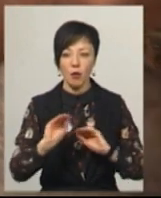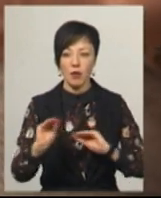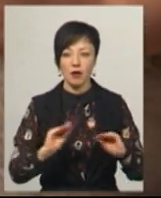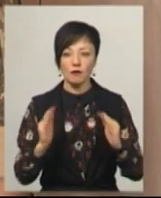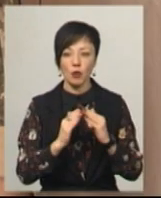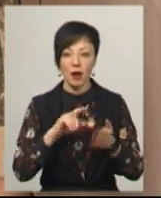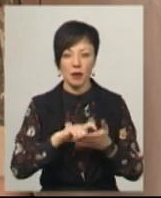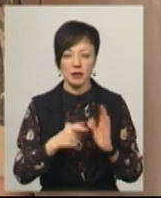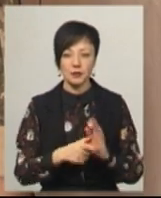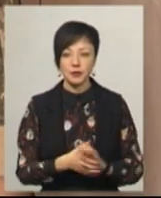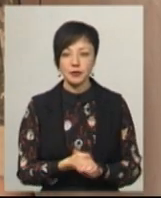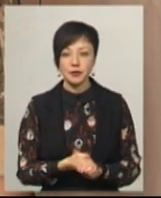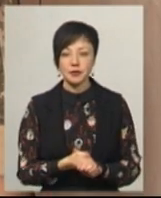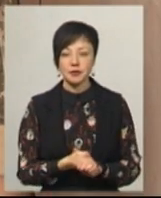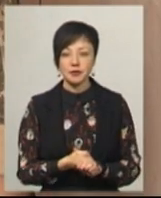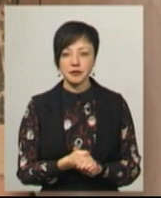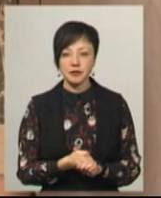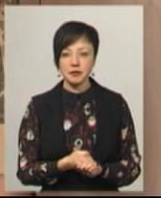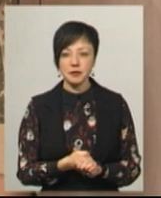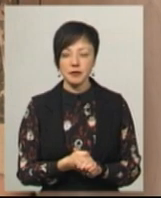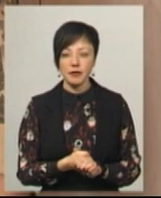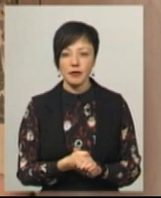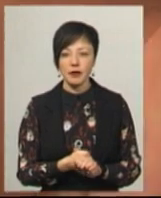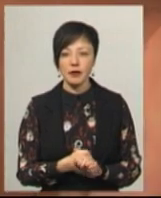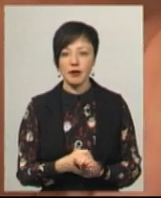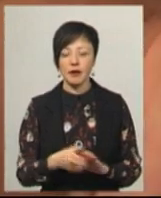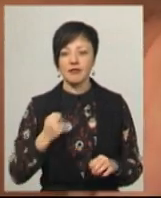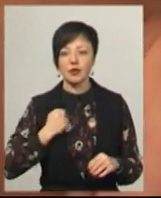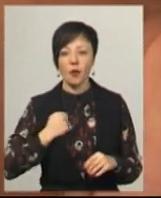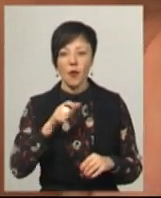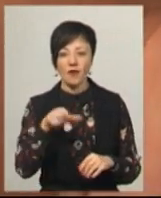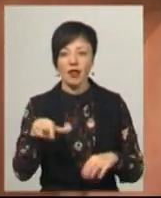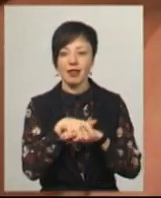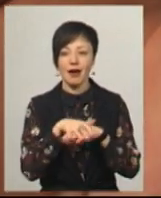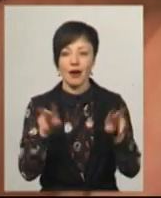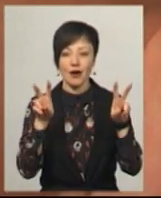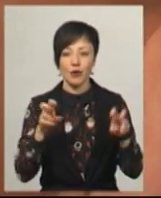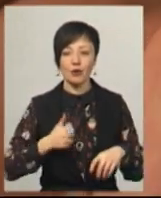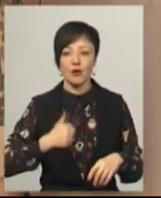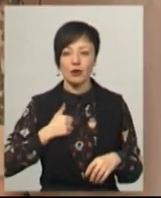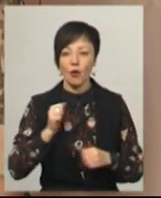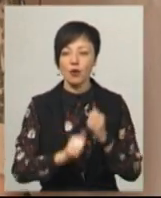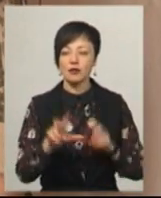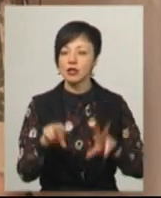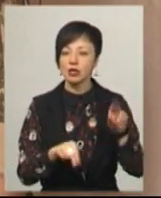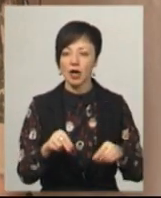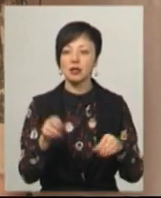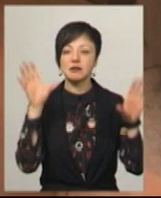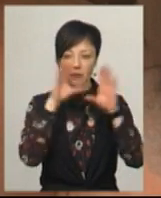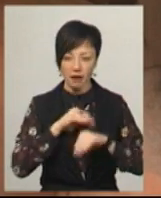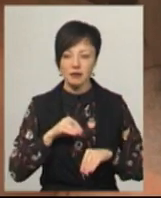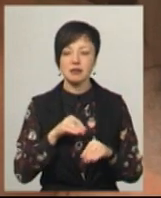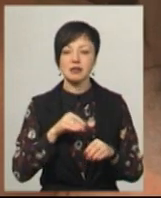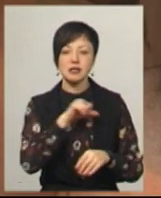вдома кабінеті. Військові і народ гордий. Кожен каже, що справиться сам. І тому